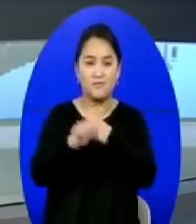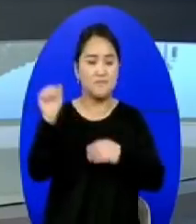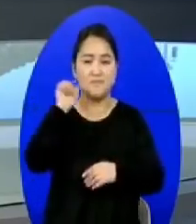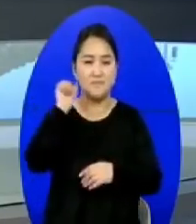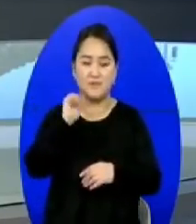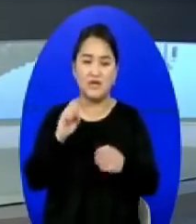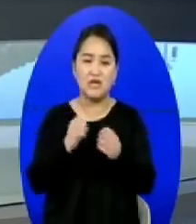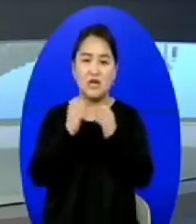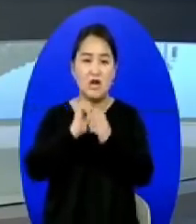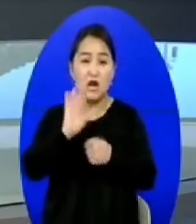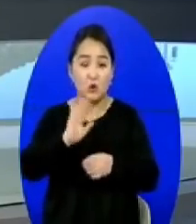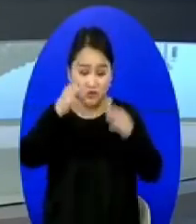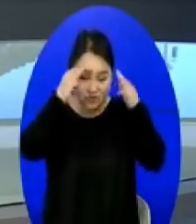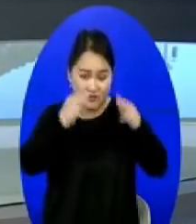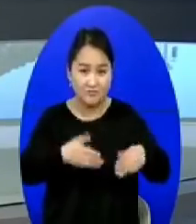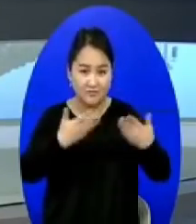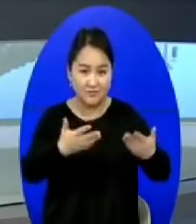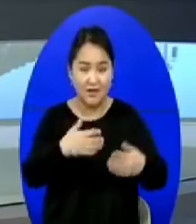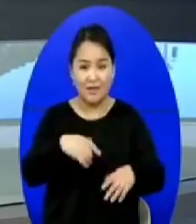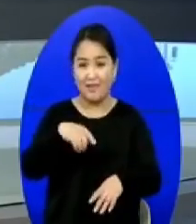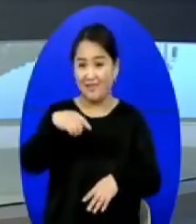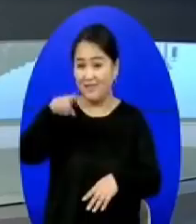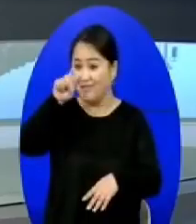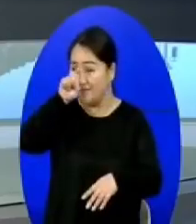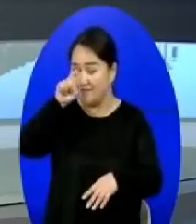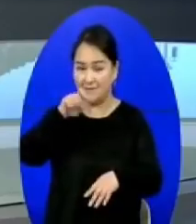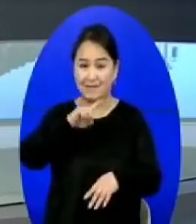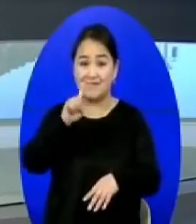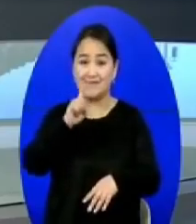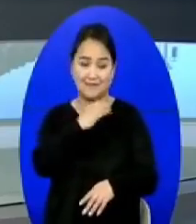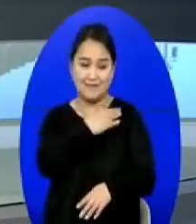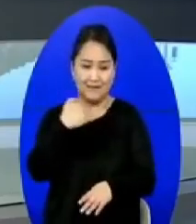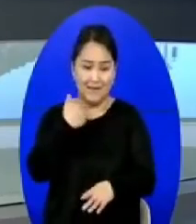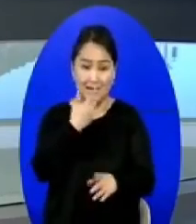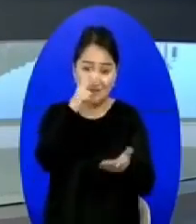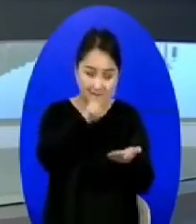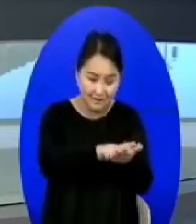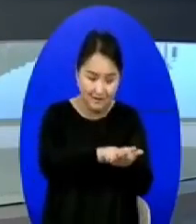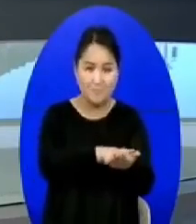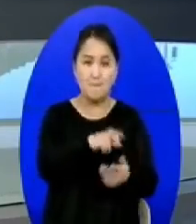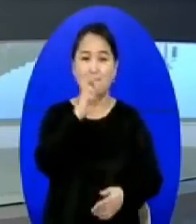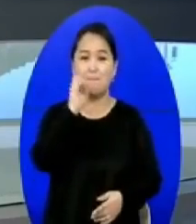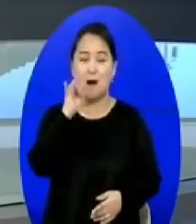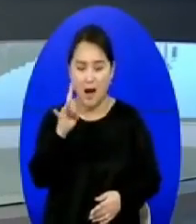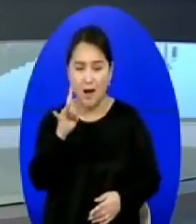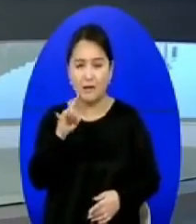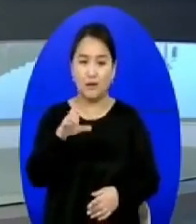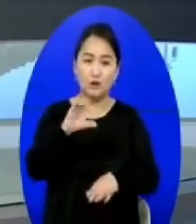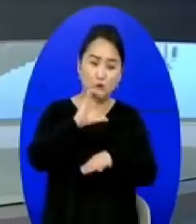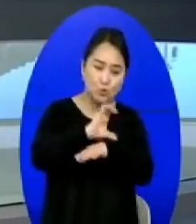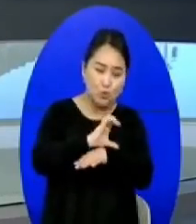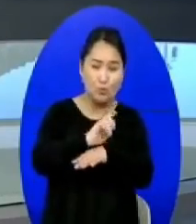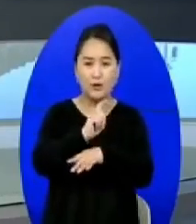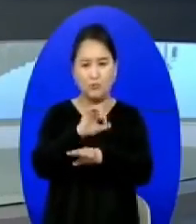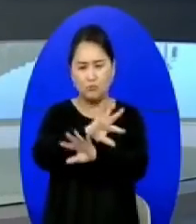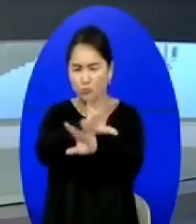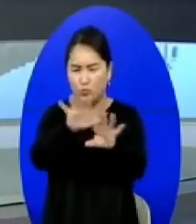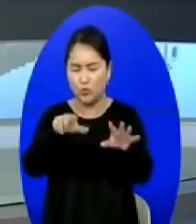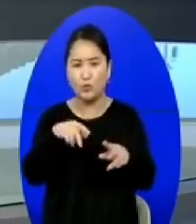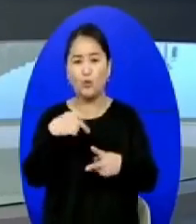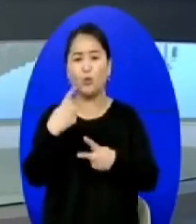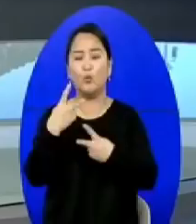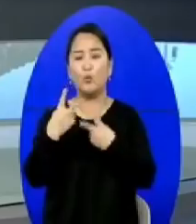нийслэлийн засаг даргын захирамжаар бар, саун, дэм буудал, жуулчны бааз, сүм хийд зэрэг нийт 2600 орчим аж ахуй нэгж байгуулгын үйл